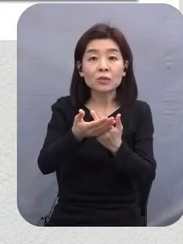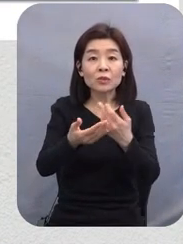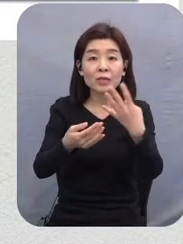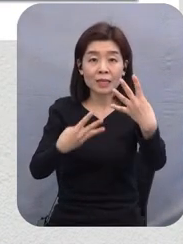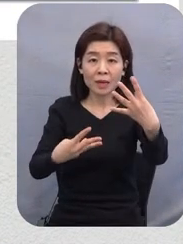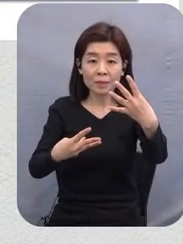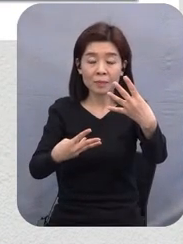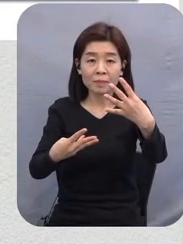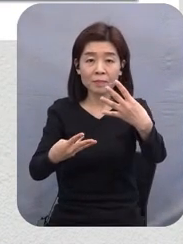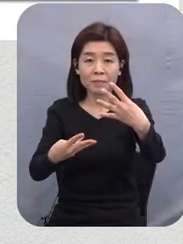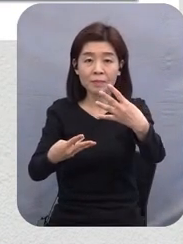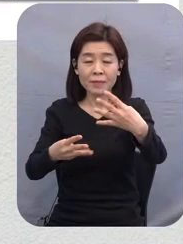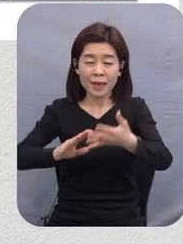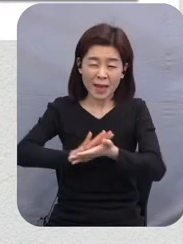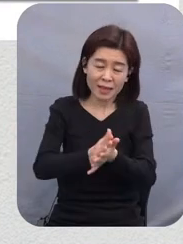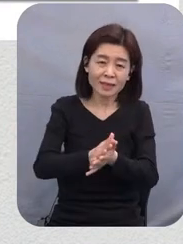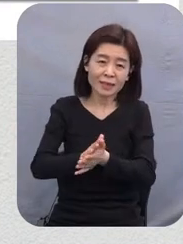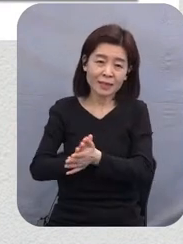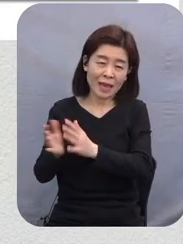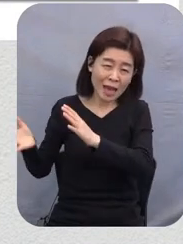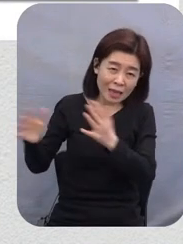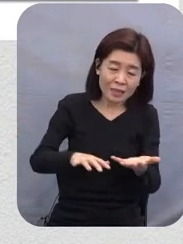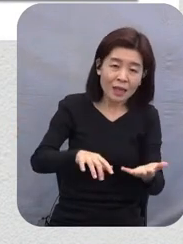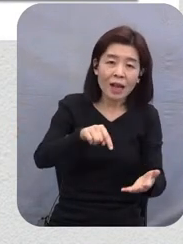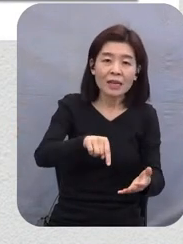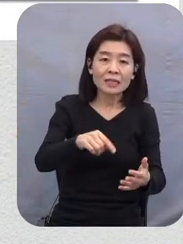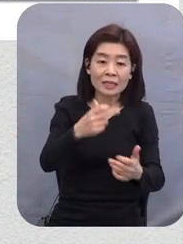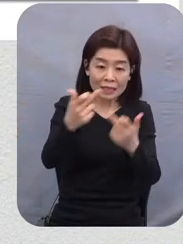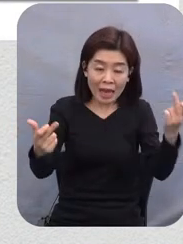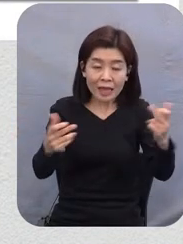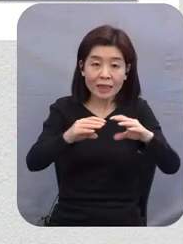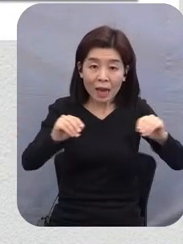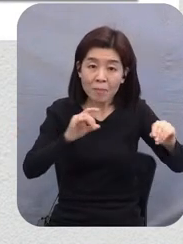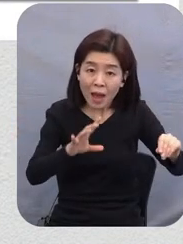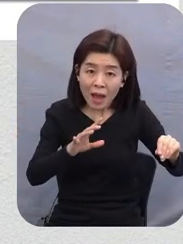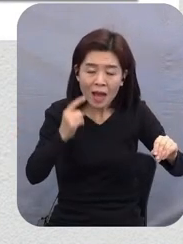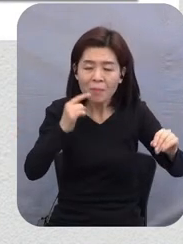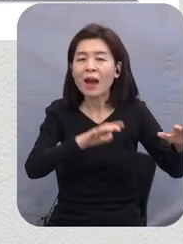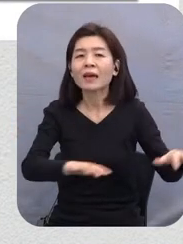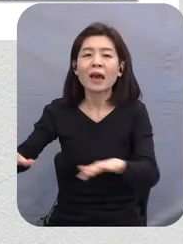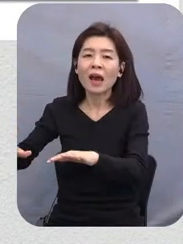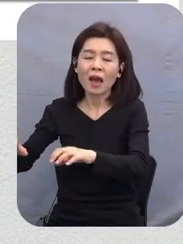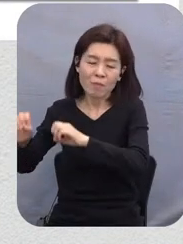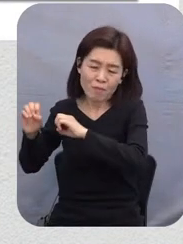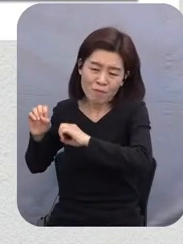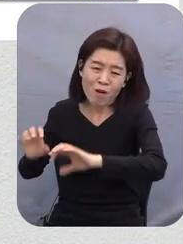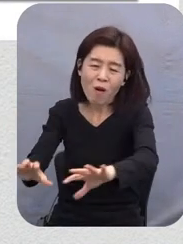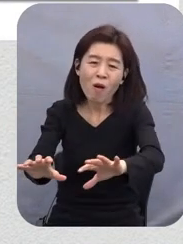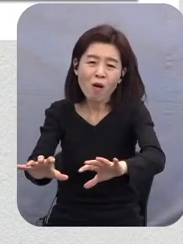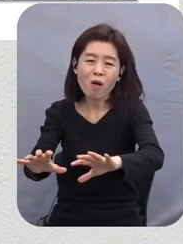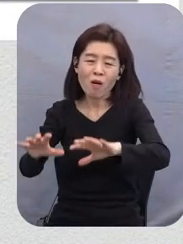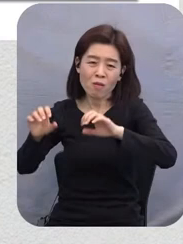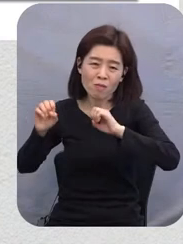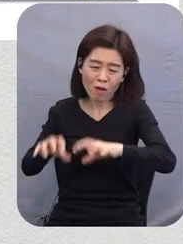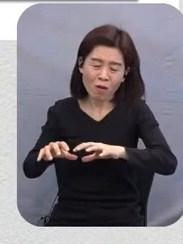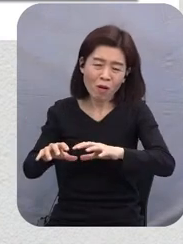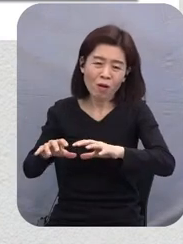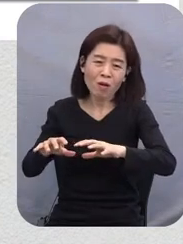학살은 산과 땅에서만 일어난 게 아닙니다. 바다에다 밀어쳐 넣어서 사람들을